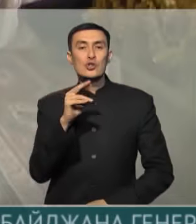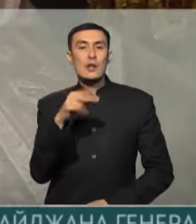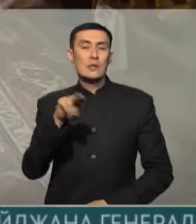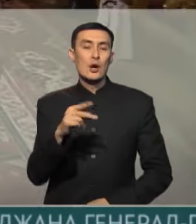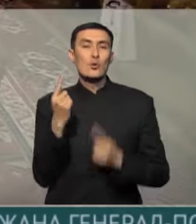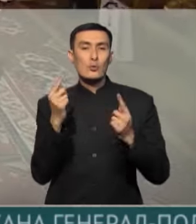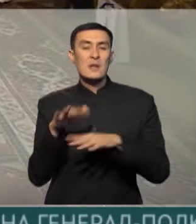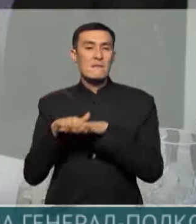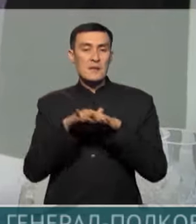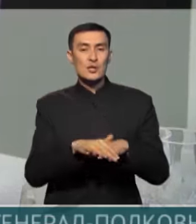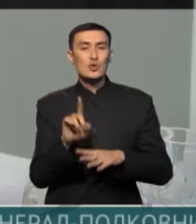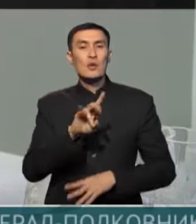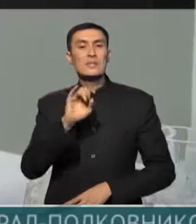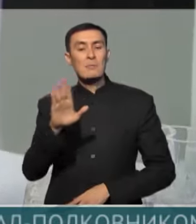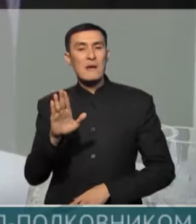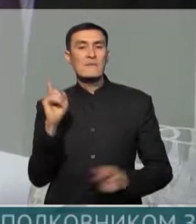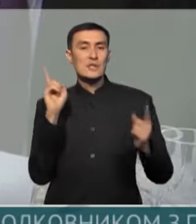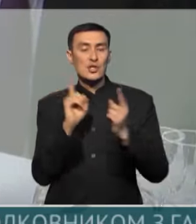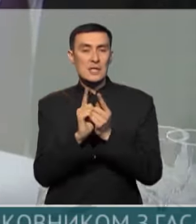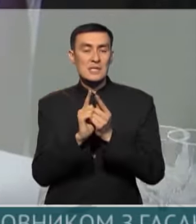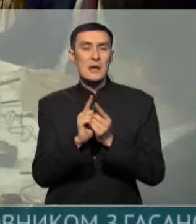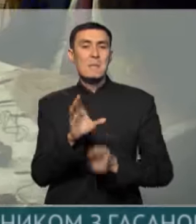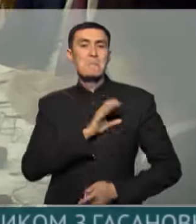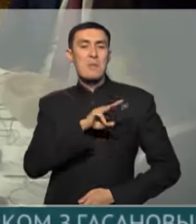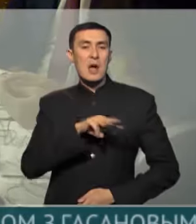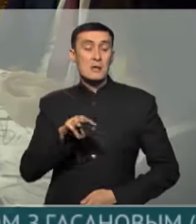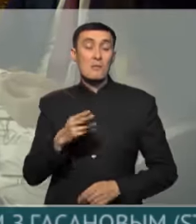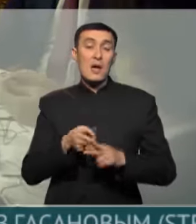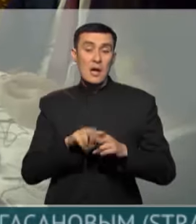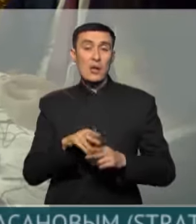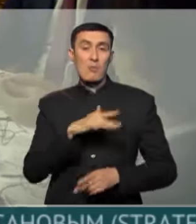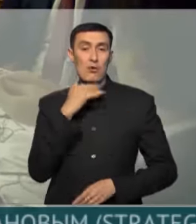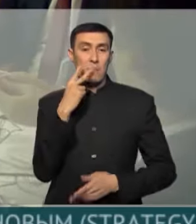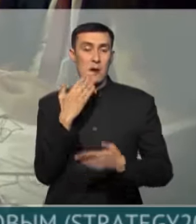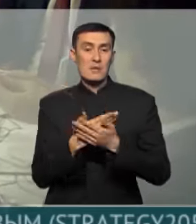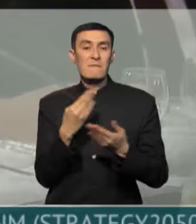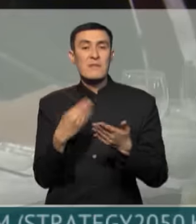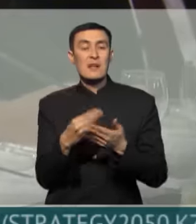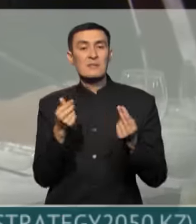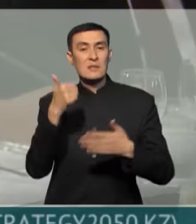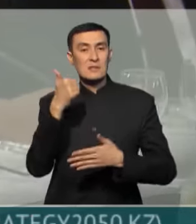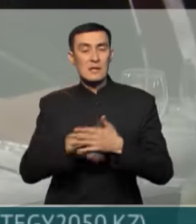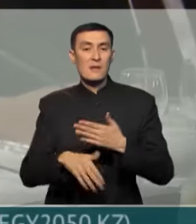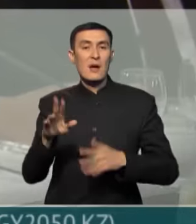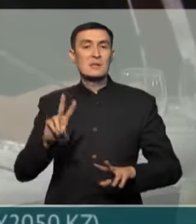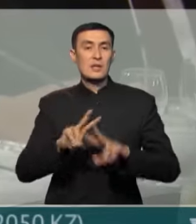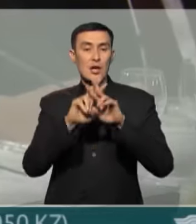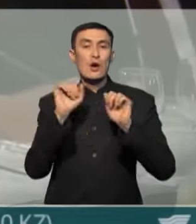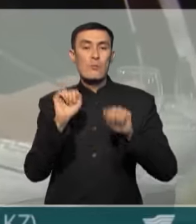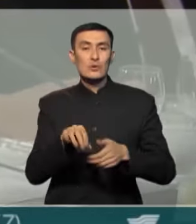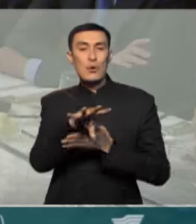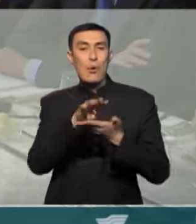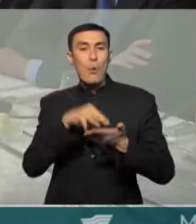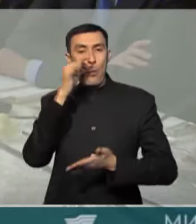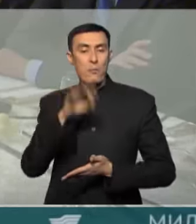крупных инвесторов, и то, что Нурсултан Назарбаев встретился с миллиардером, уже говорит о многом. Финансовый центр в Астане может многое взять из